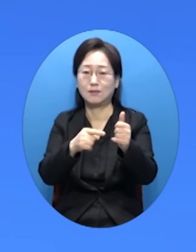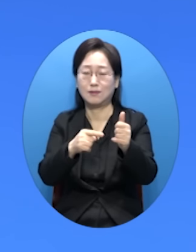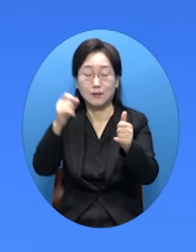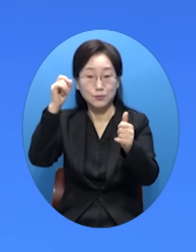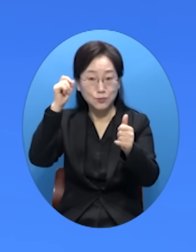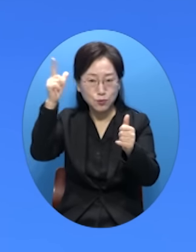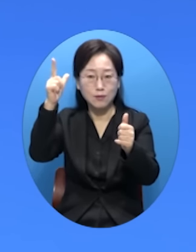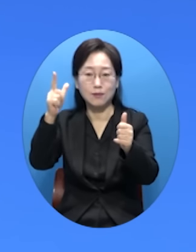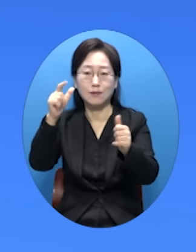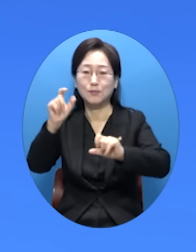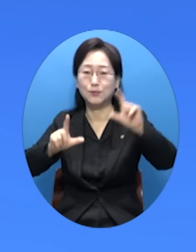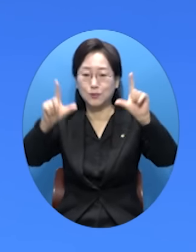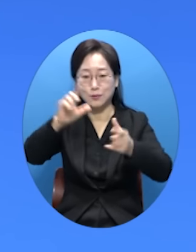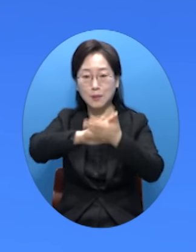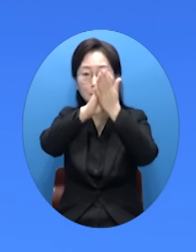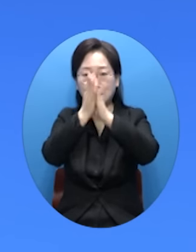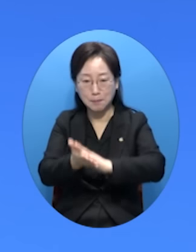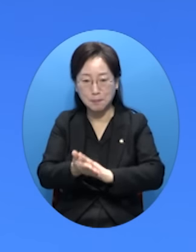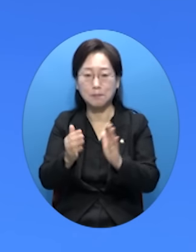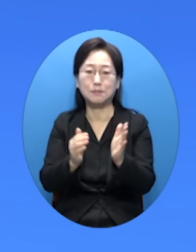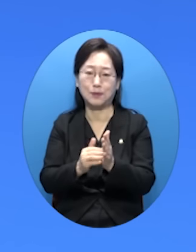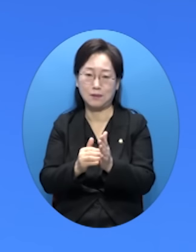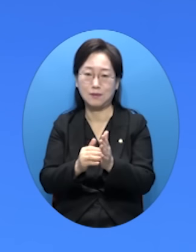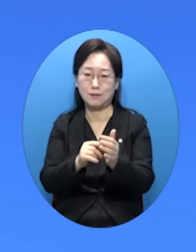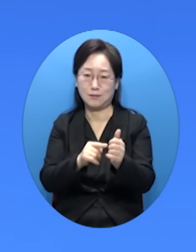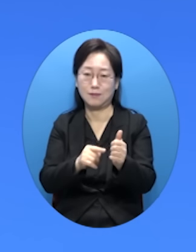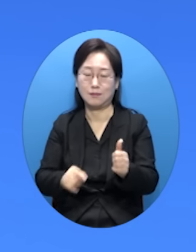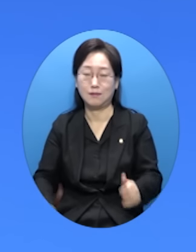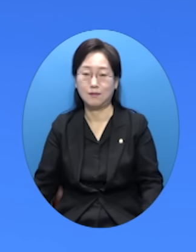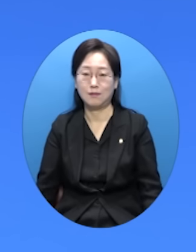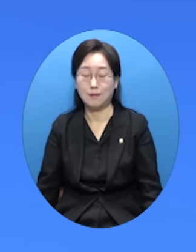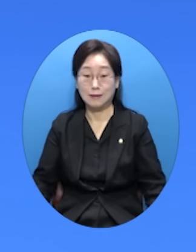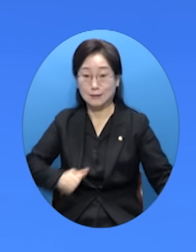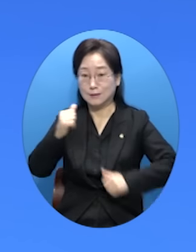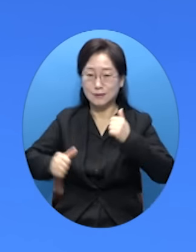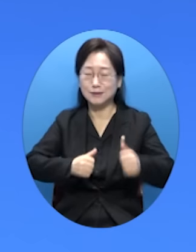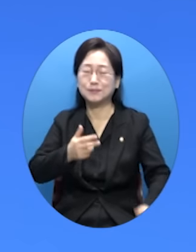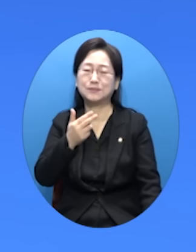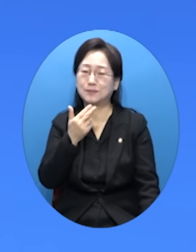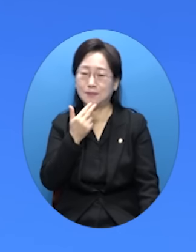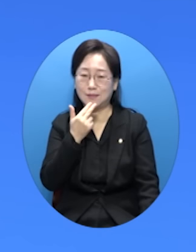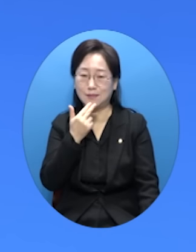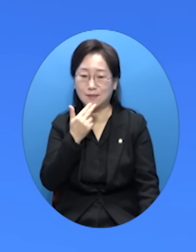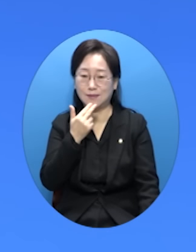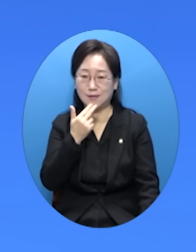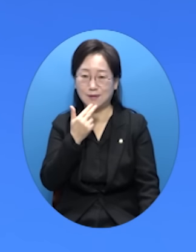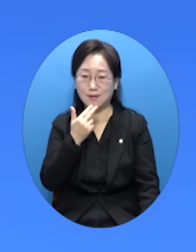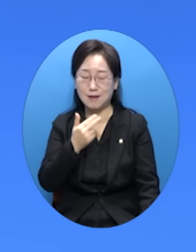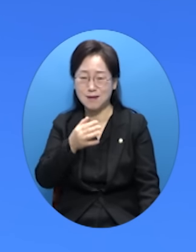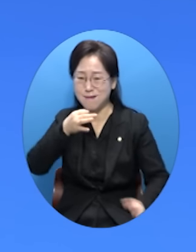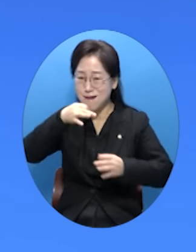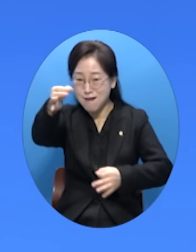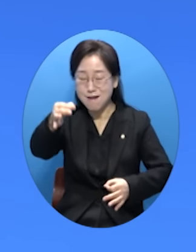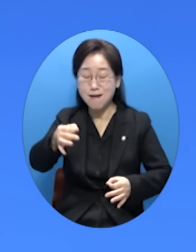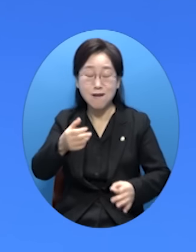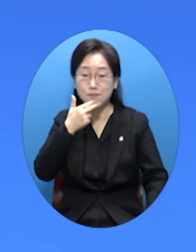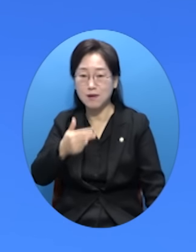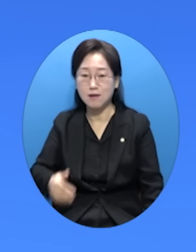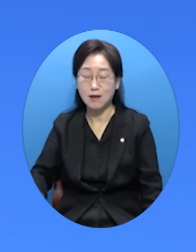훌륭한 모습으로 바뀌어지는 모습을 보았습니다 성질 내는 법도 없고 소리 지르는 법도 없고